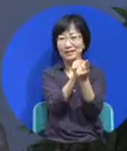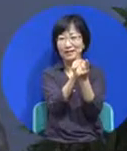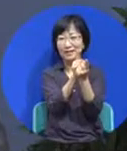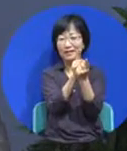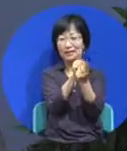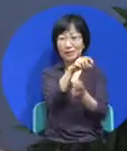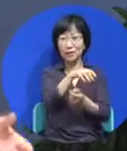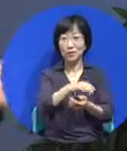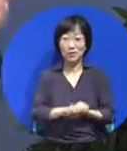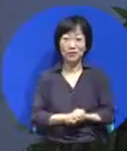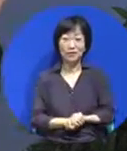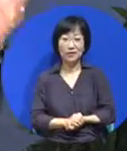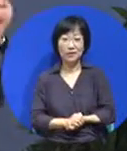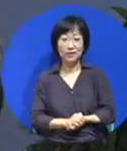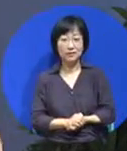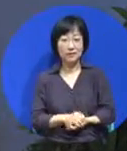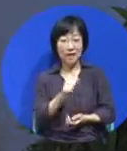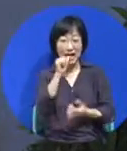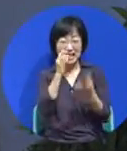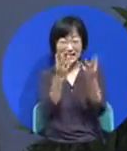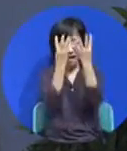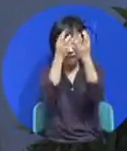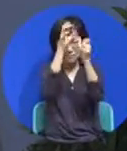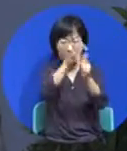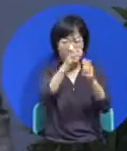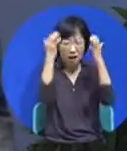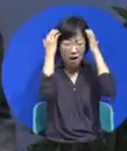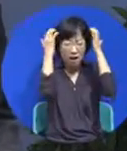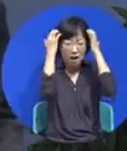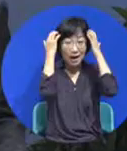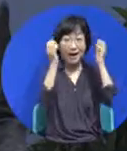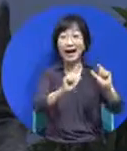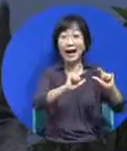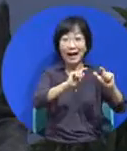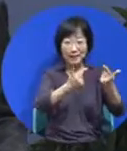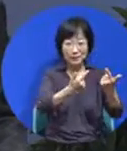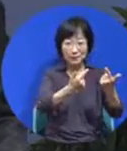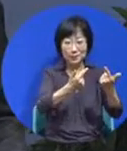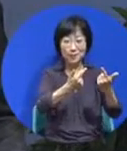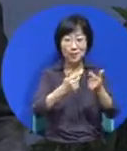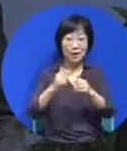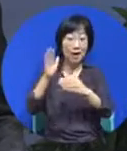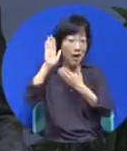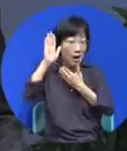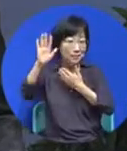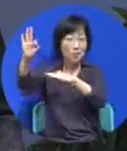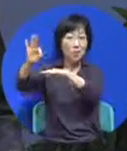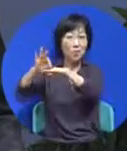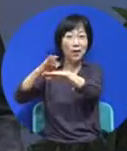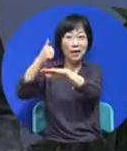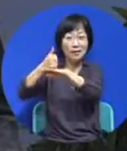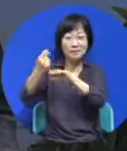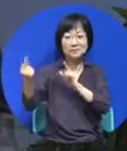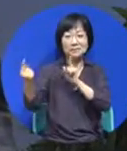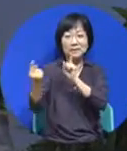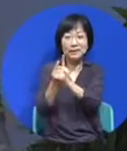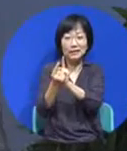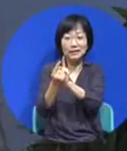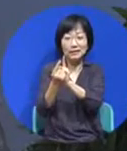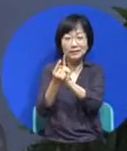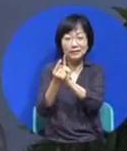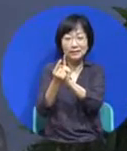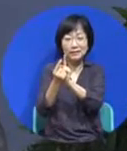politicians. 감옥소에 가서 고난당하는 것이 아니고 왕을 만나는 길이 열리게 된 겁니다. It wasn't that he was going to prison just